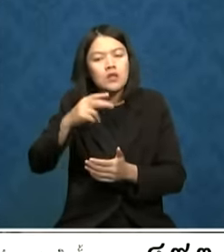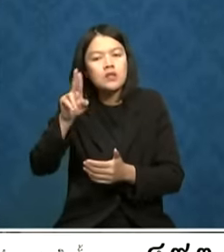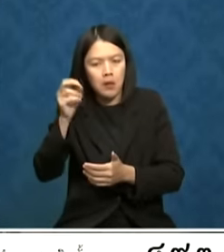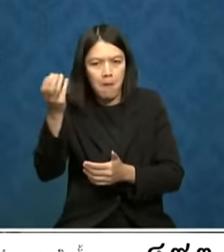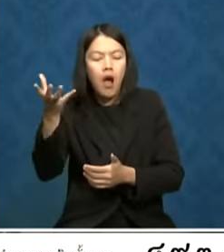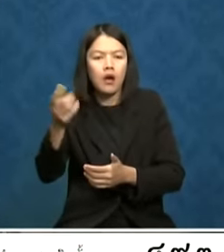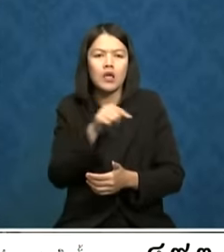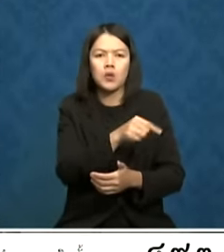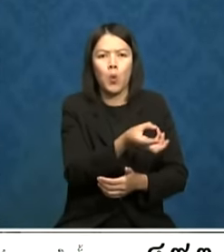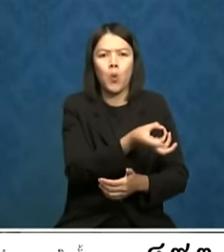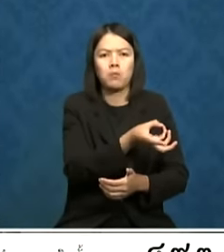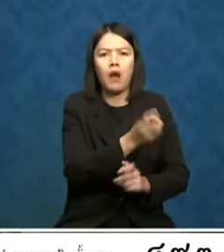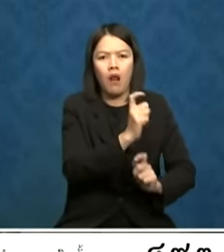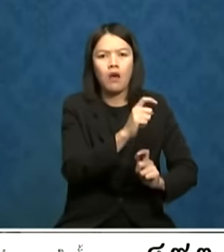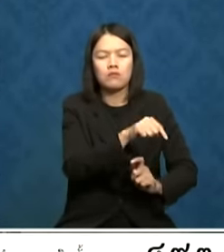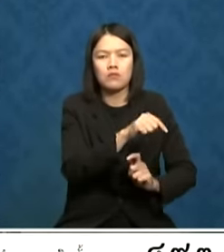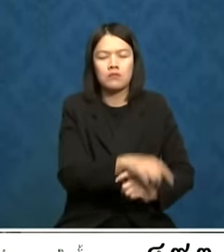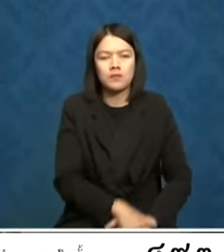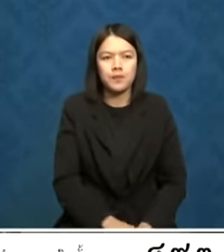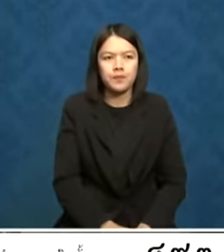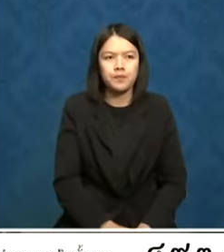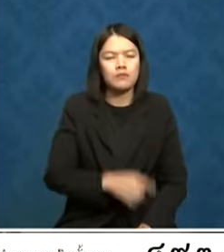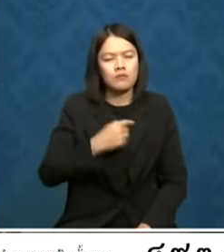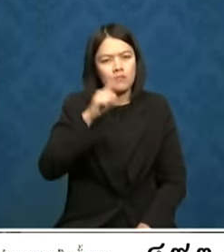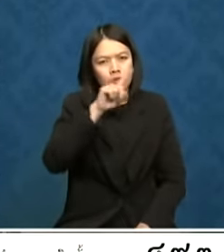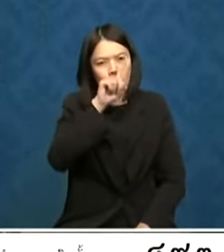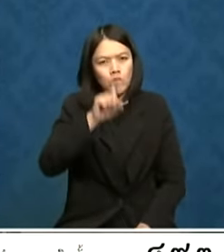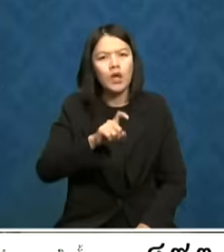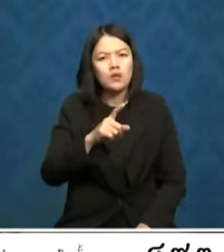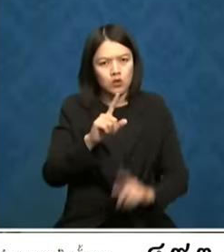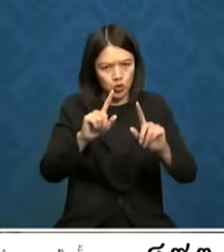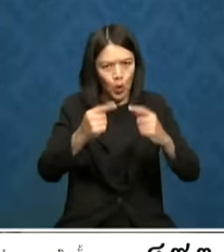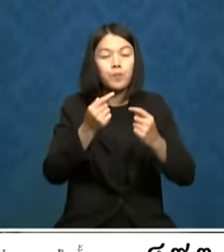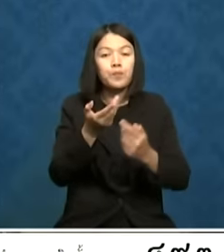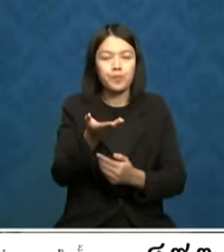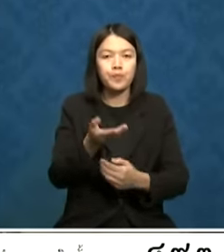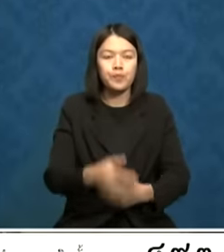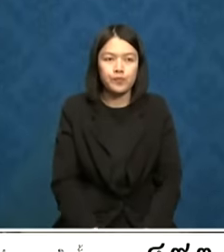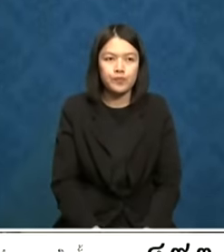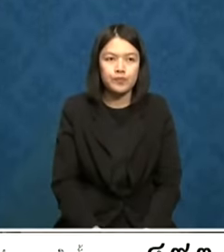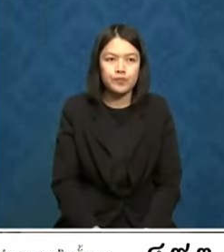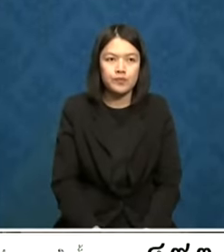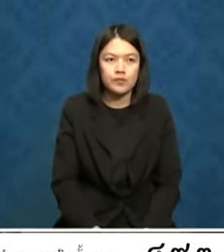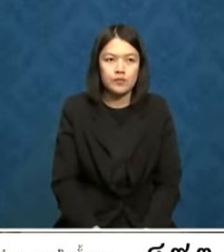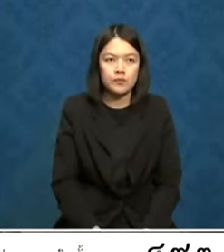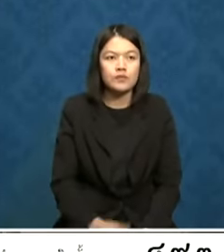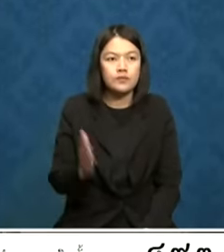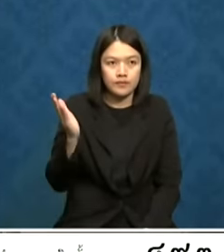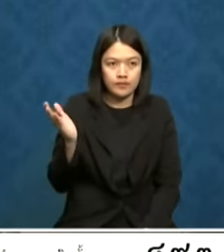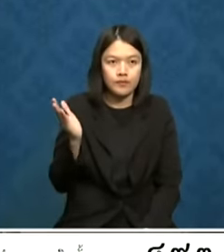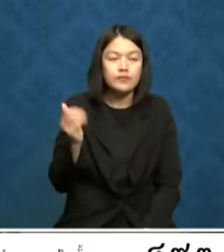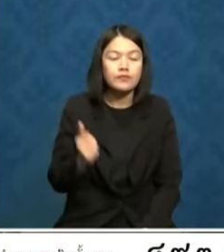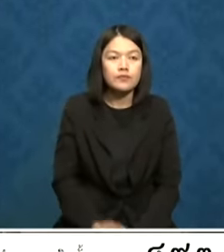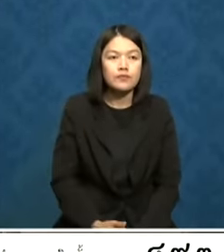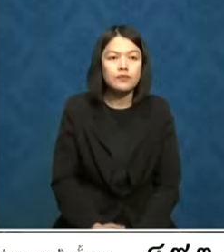ไปทางการแพทย์ค่ะอันนี้เป็นข้อที่ดิฉันสงสัยและต้องการคำตอบจากท่านอย่างยิ่งนะคะอ๋อขึ้นสไลด์ถัดไปค่ะ